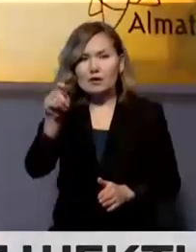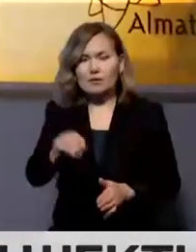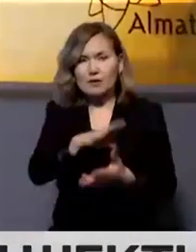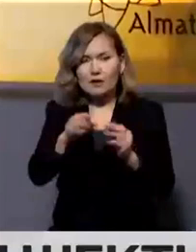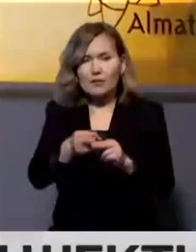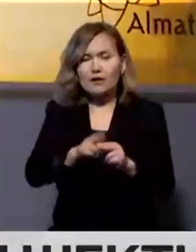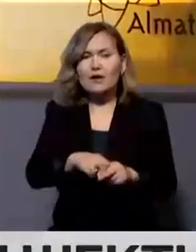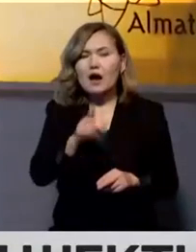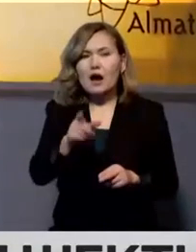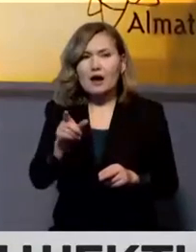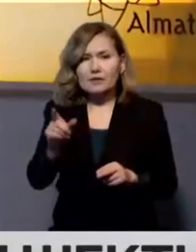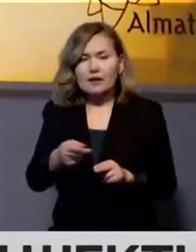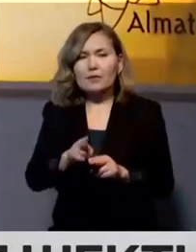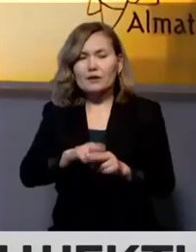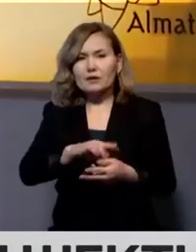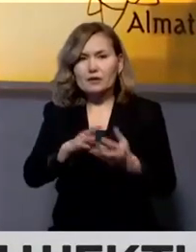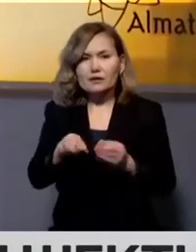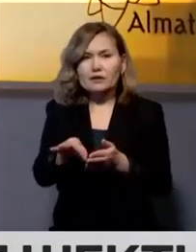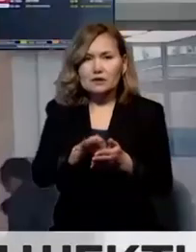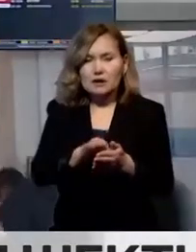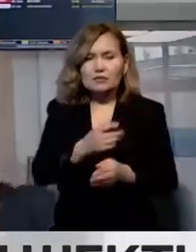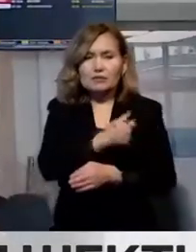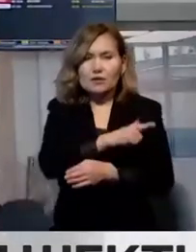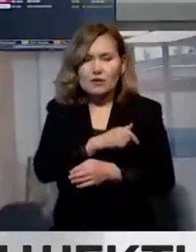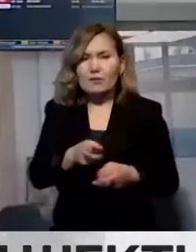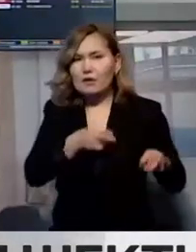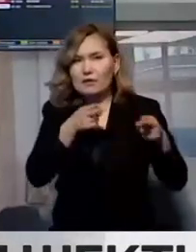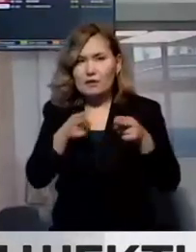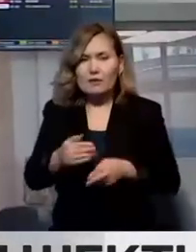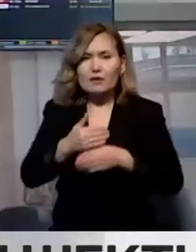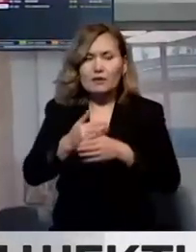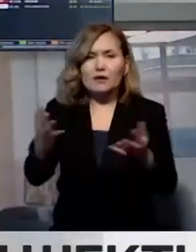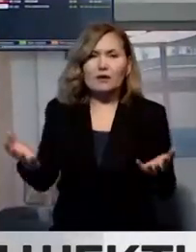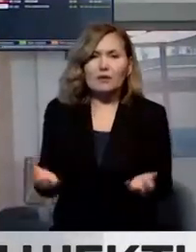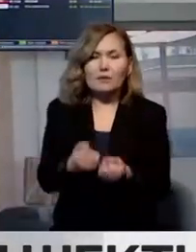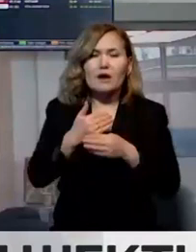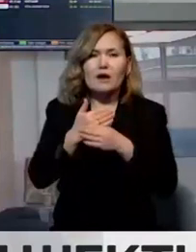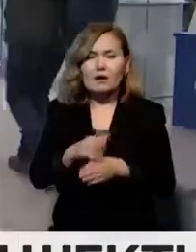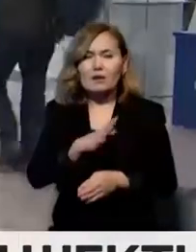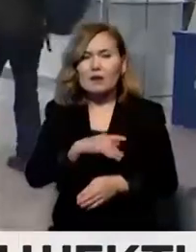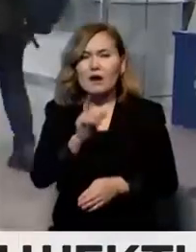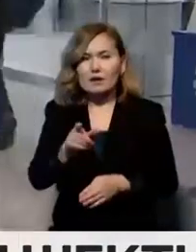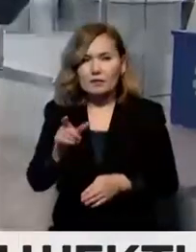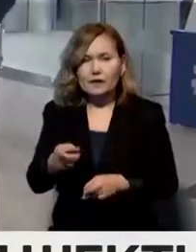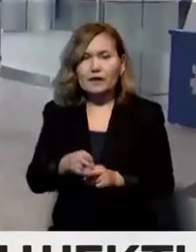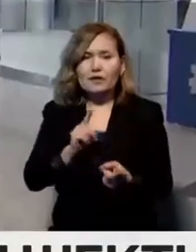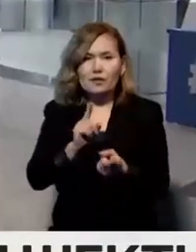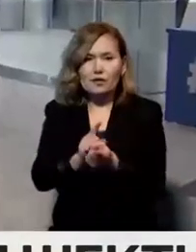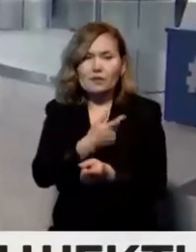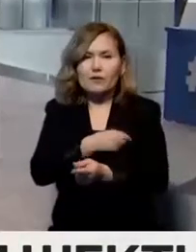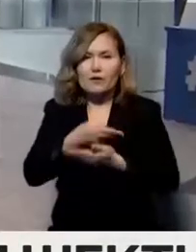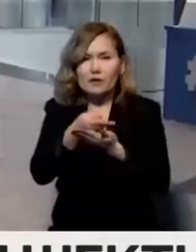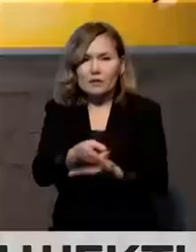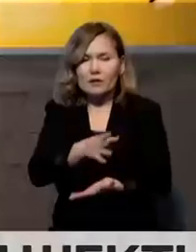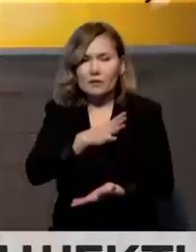оқиға туралы әуежай қызметіне хабарлаған. Жедел жәрдем көліктері көмек көрсету үшін әуежайда жолаушыларды күтіп алды. Әуе компаниясы